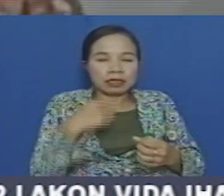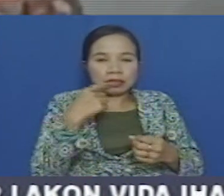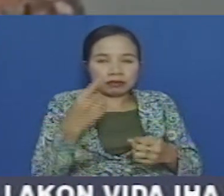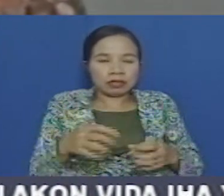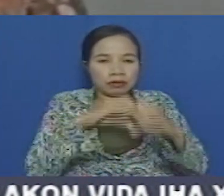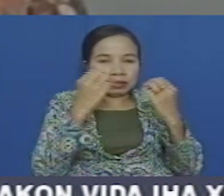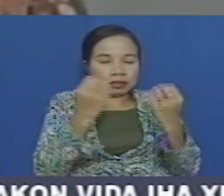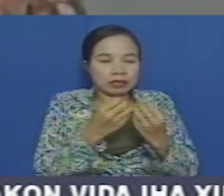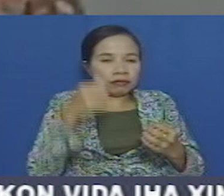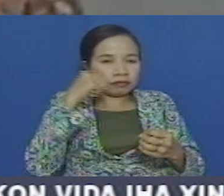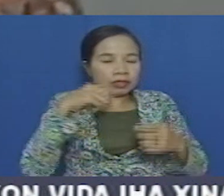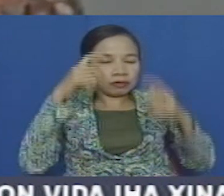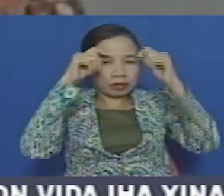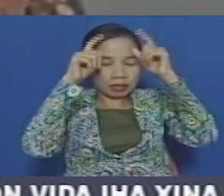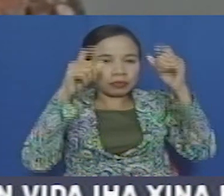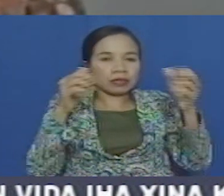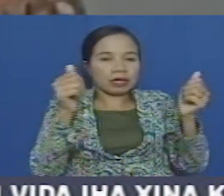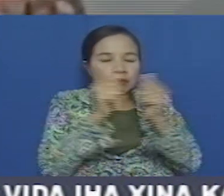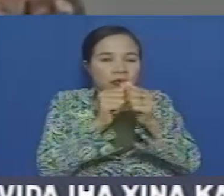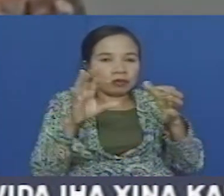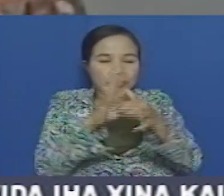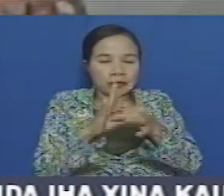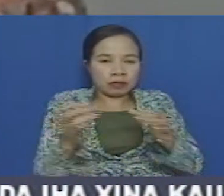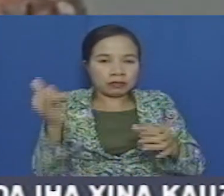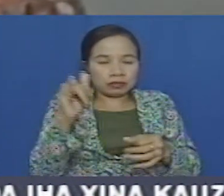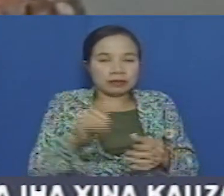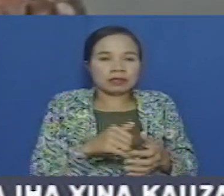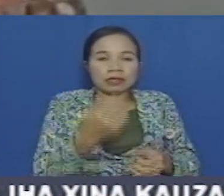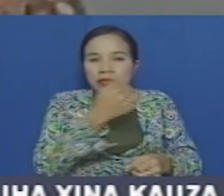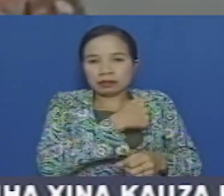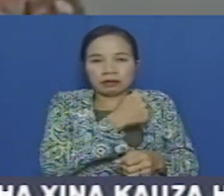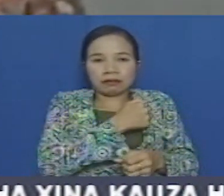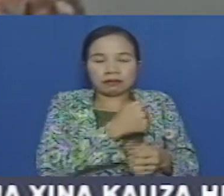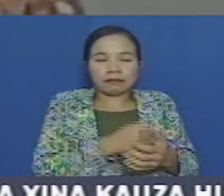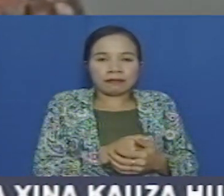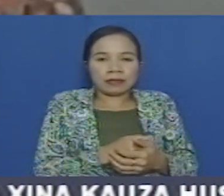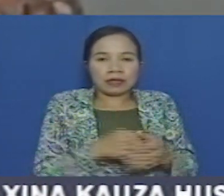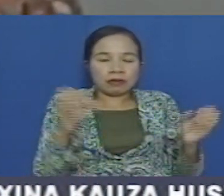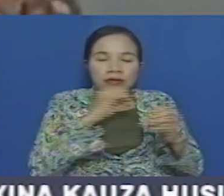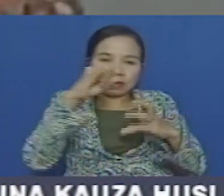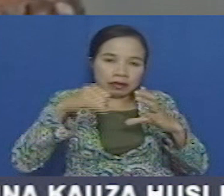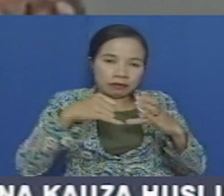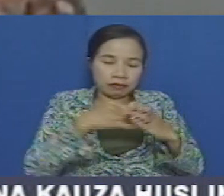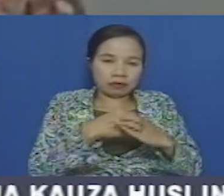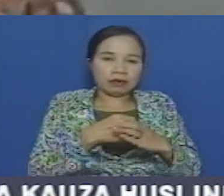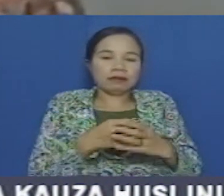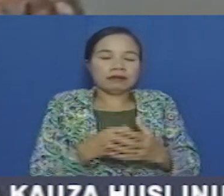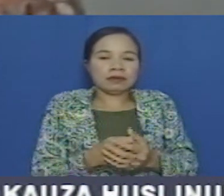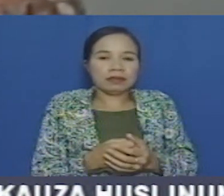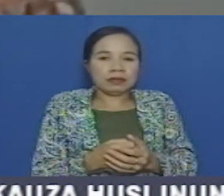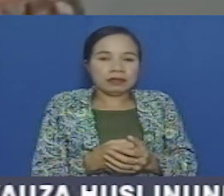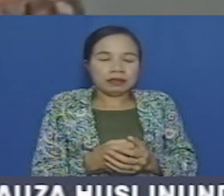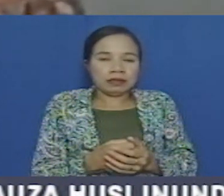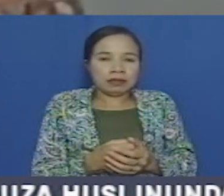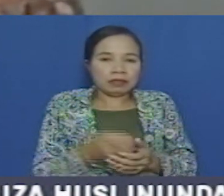Rede Feito Timor-Leste, honi membro sira, sidauk, no la involve iha